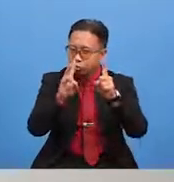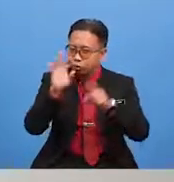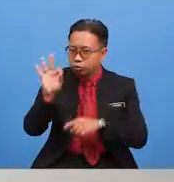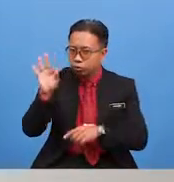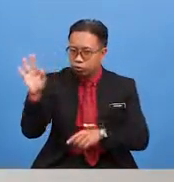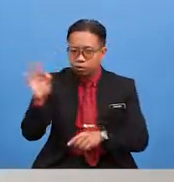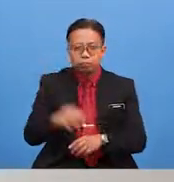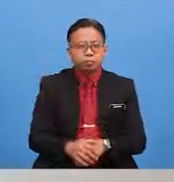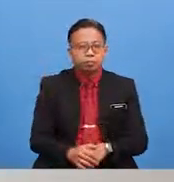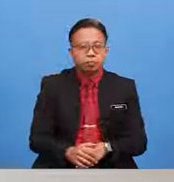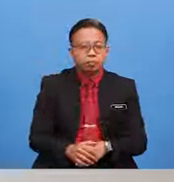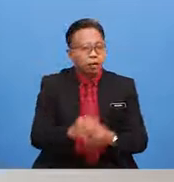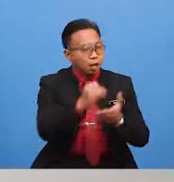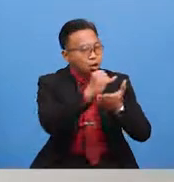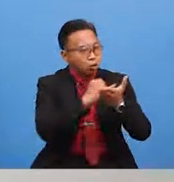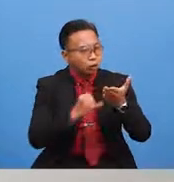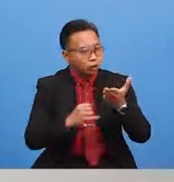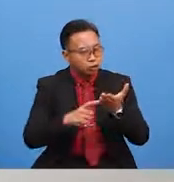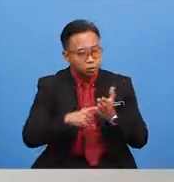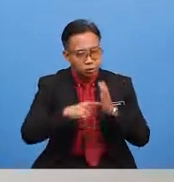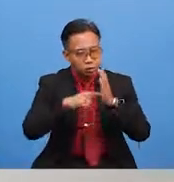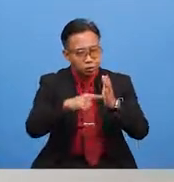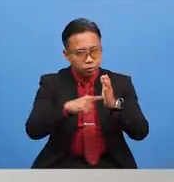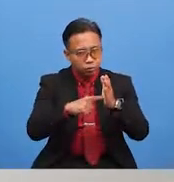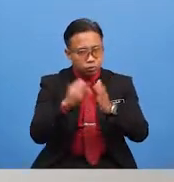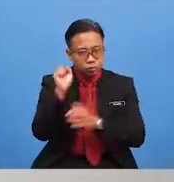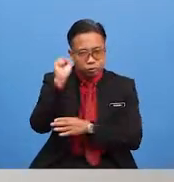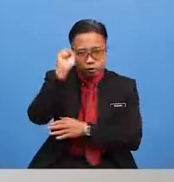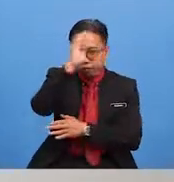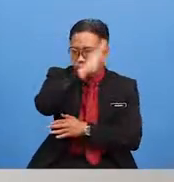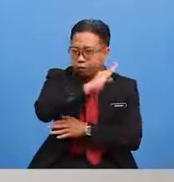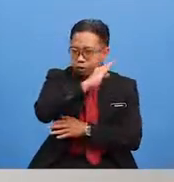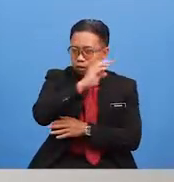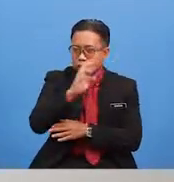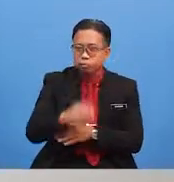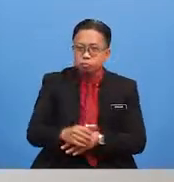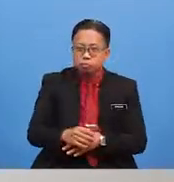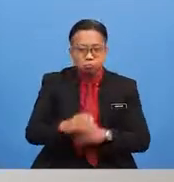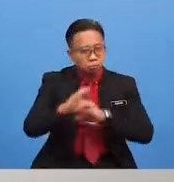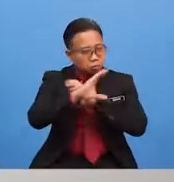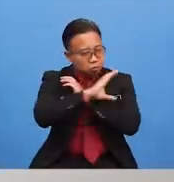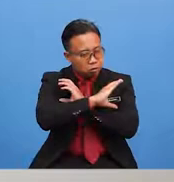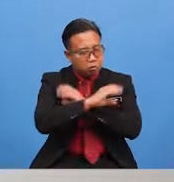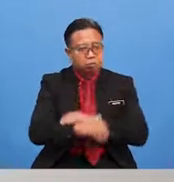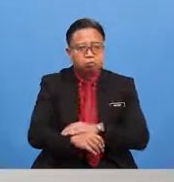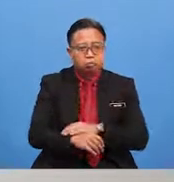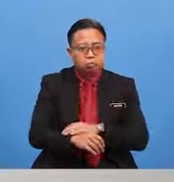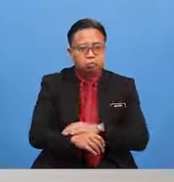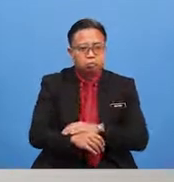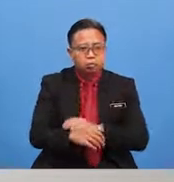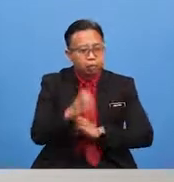1799, merupakan karya menampilkan sifat romantik, memberi tumpuan emosi dan